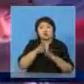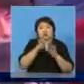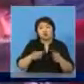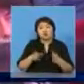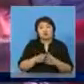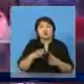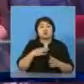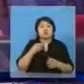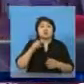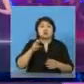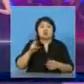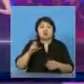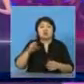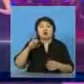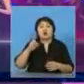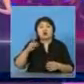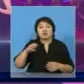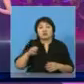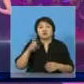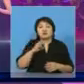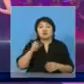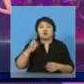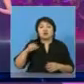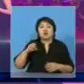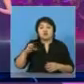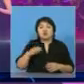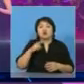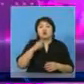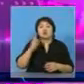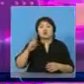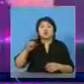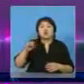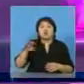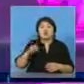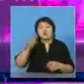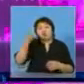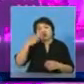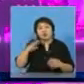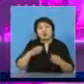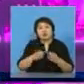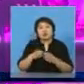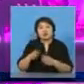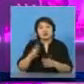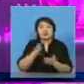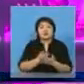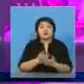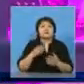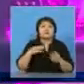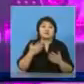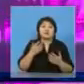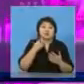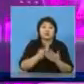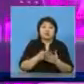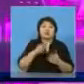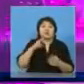ұжымында Шайлау Асылханов, Марат Айттымов, Светлана Айтпаева, Гүлсім Юсупова секілді мәдениет майталмандары еңбек етеді. Әлемді аузына